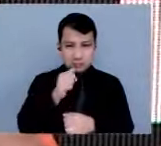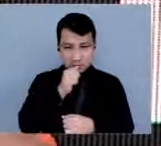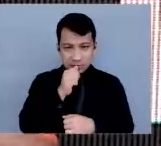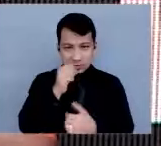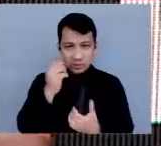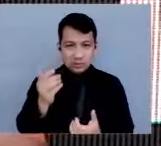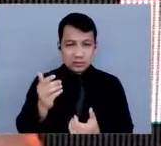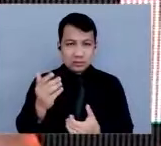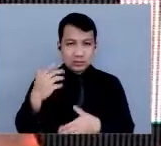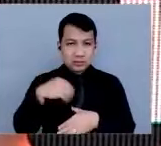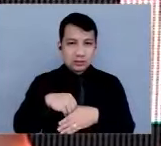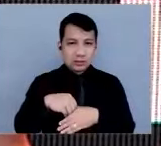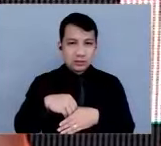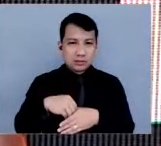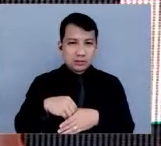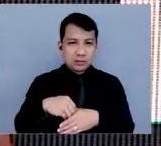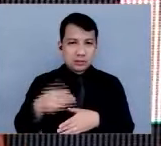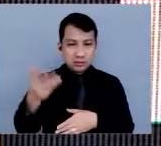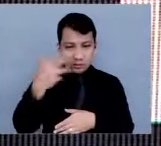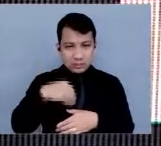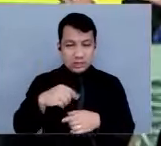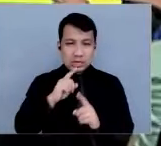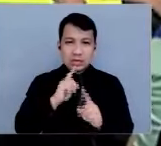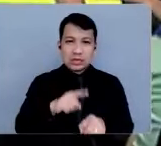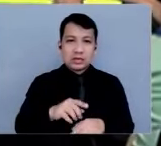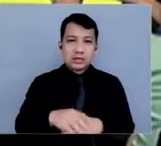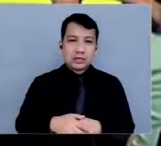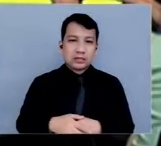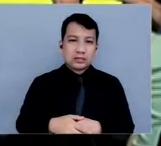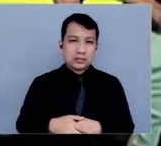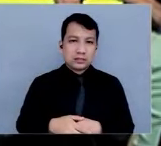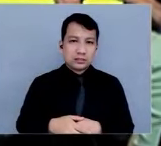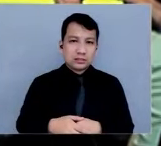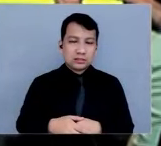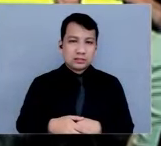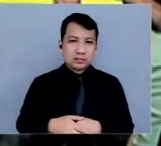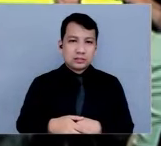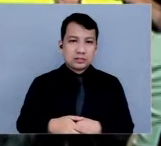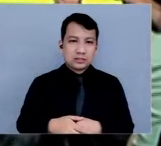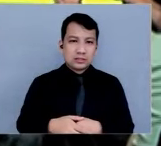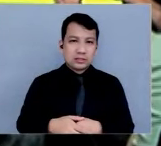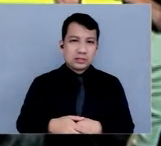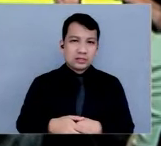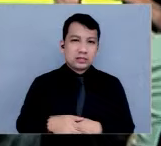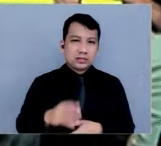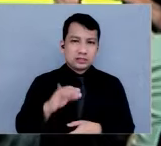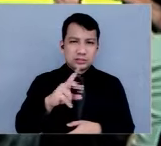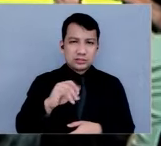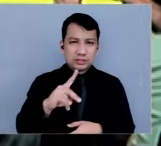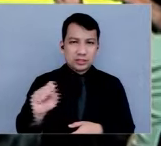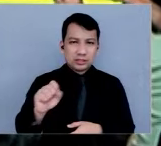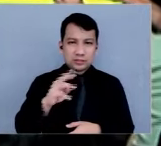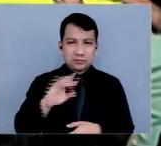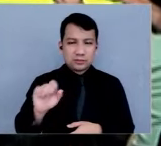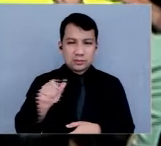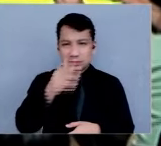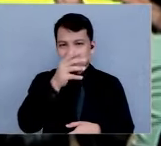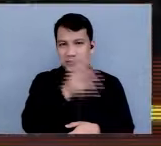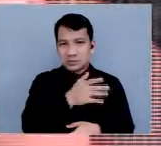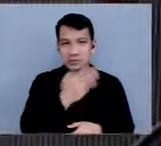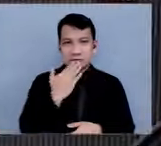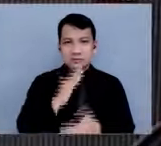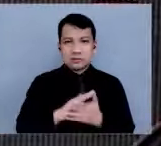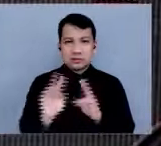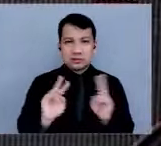instant glow. Ang sagot niya, Shirataki Miracle Rice daw at pandededma sa bad vibes